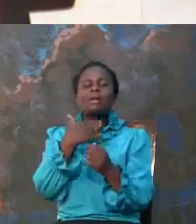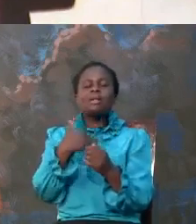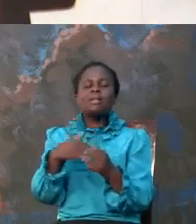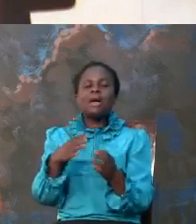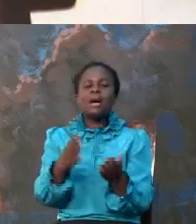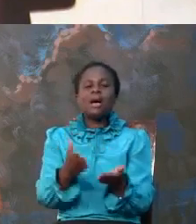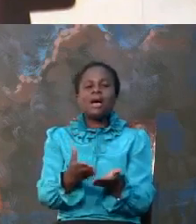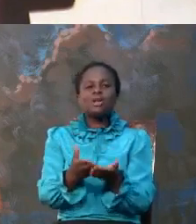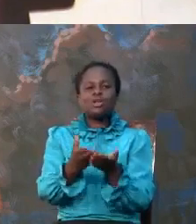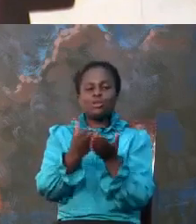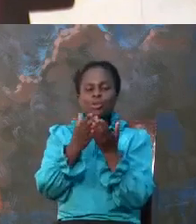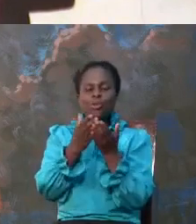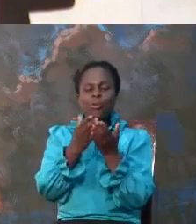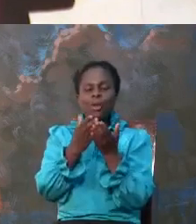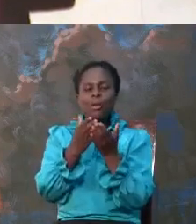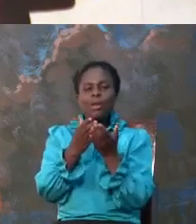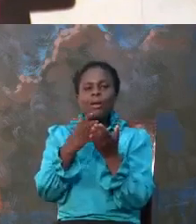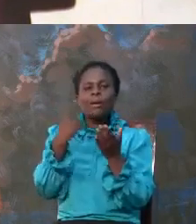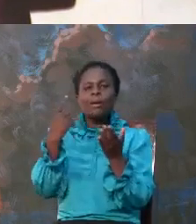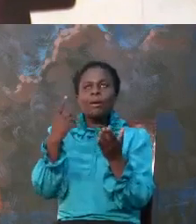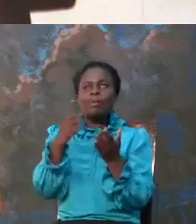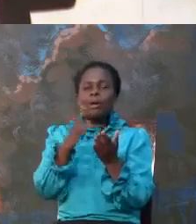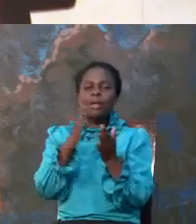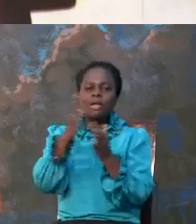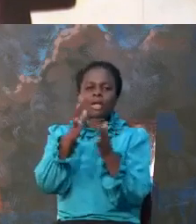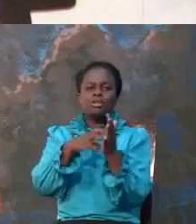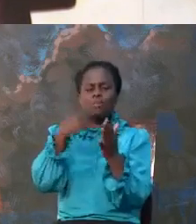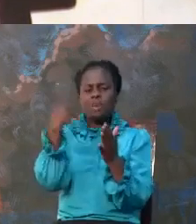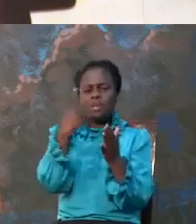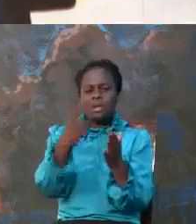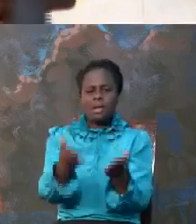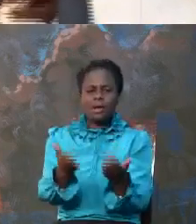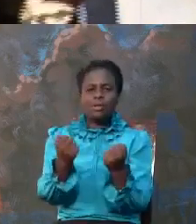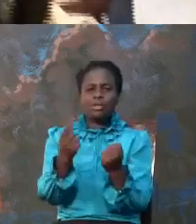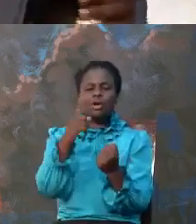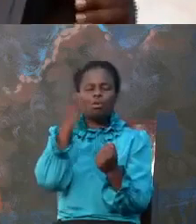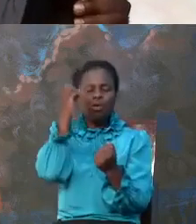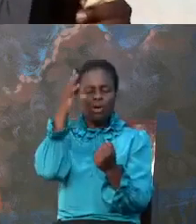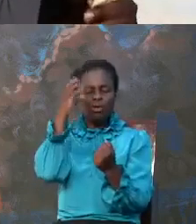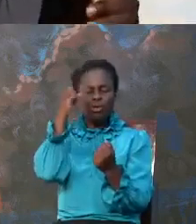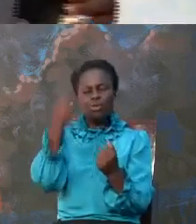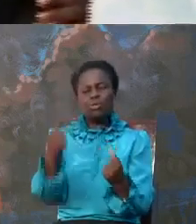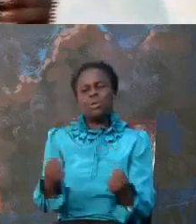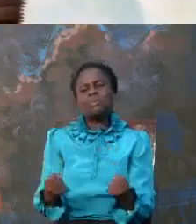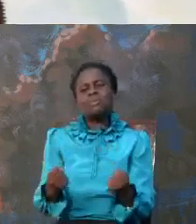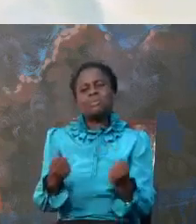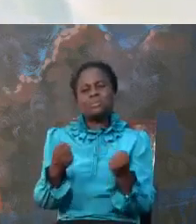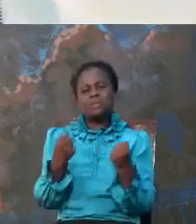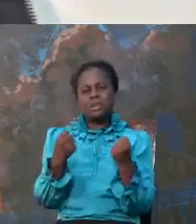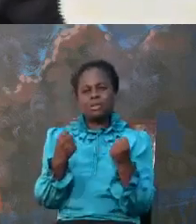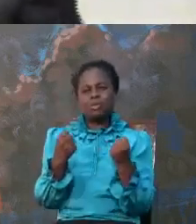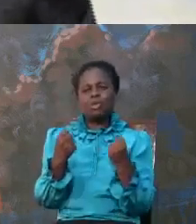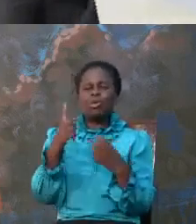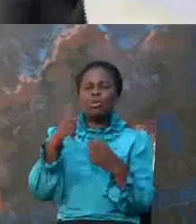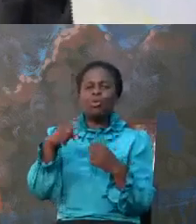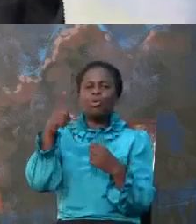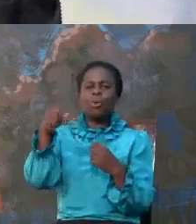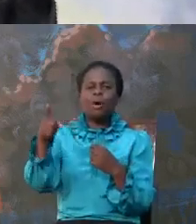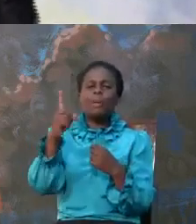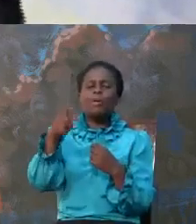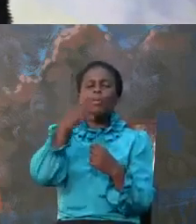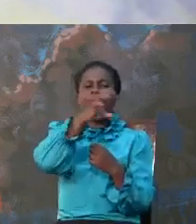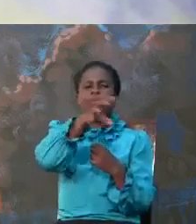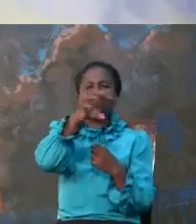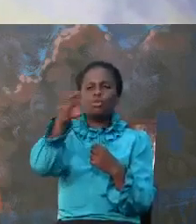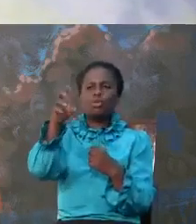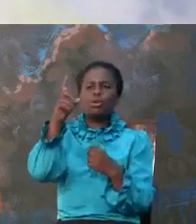achukue, maana pekee ndiye anayeweza. Una ugonjwa unaosumbua ambao ni mzito, pengine uko hapa, uko kwenye vituo,